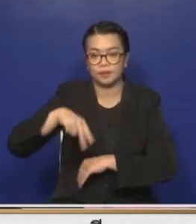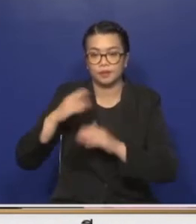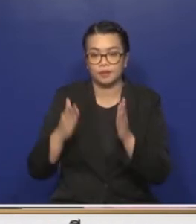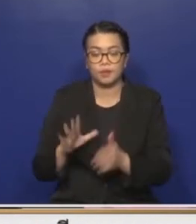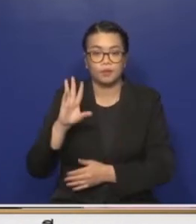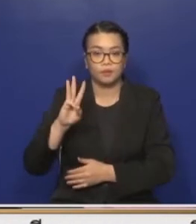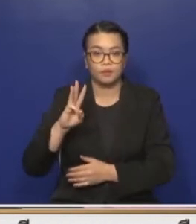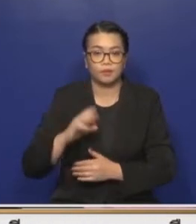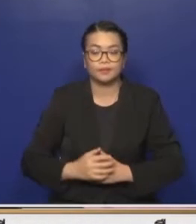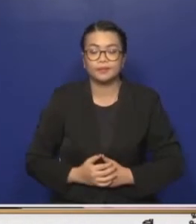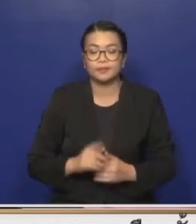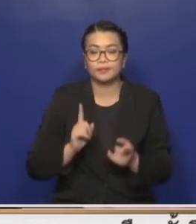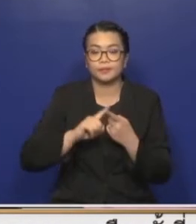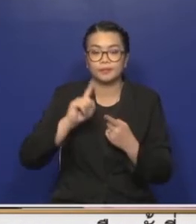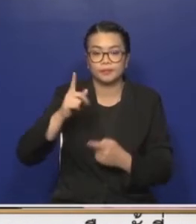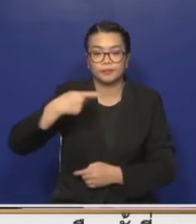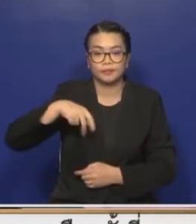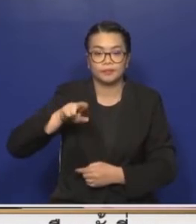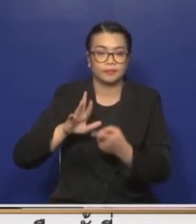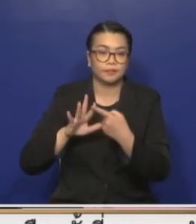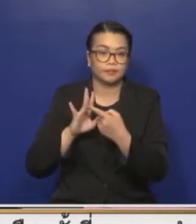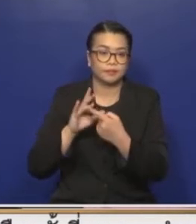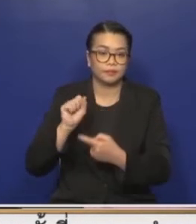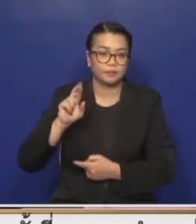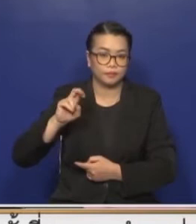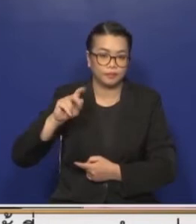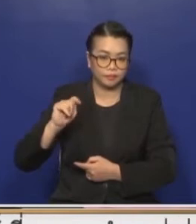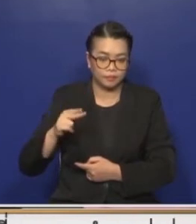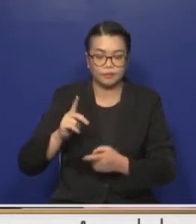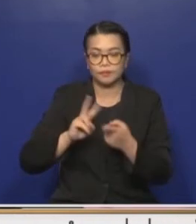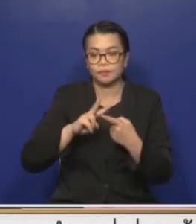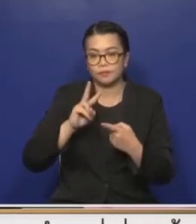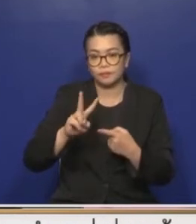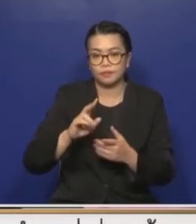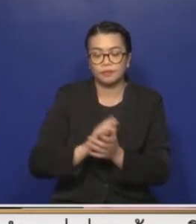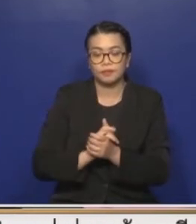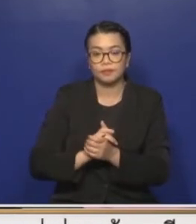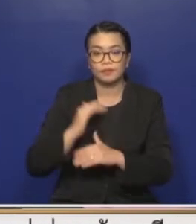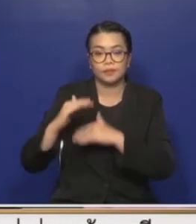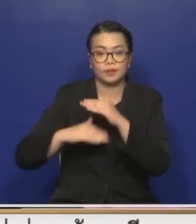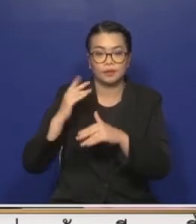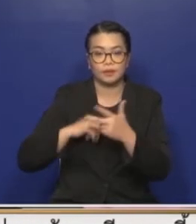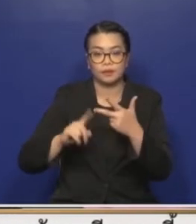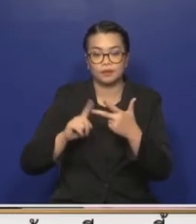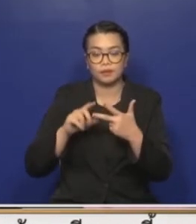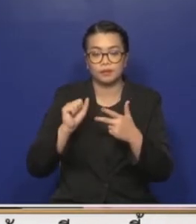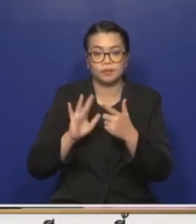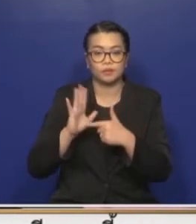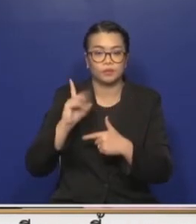น6ท่านดังนี้ค่ะ1นายประเสริฐบุญเรือง2นายพัฒนาสัพพโส3นายสุช